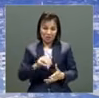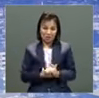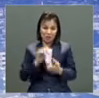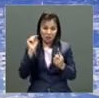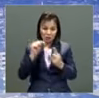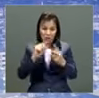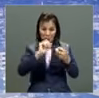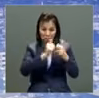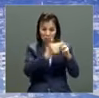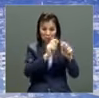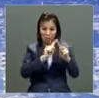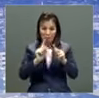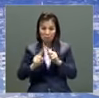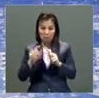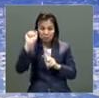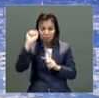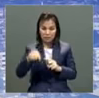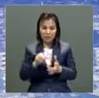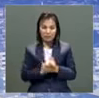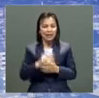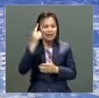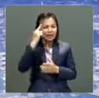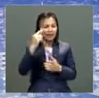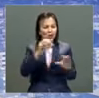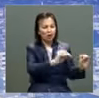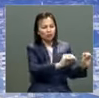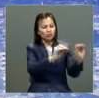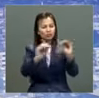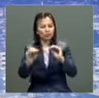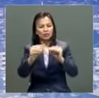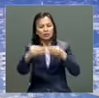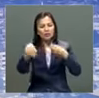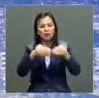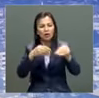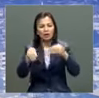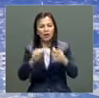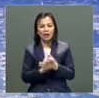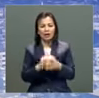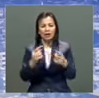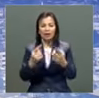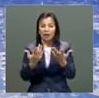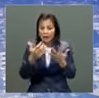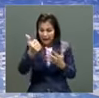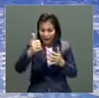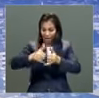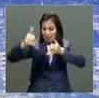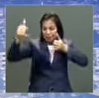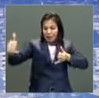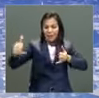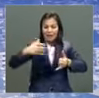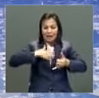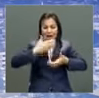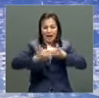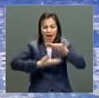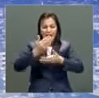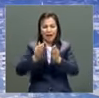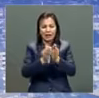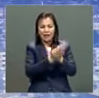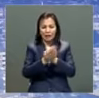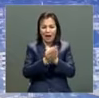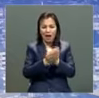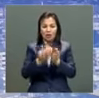หลายๆอย่างถ้าจะผ่อนคลายแต่ต้องมีระดับของโซเชียลดิสแทนซ์ได้ไหมอยากจะขายอาหารแต่ว่าต้องมีเก้